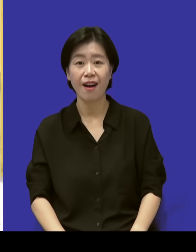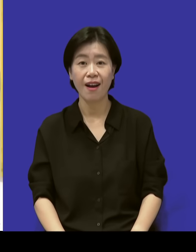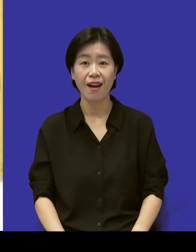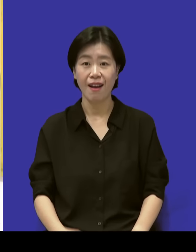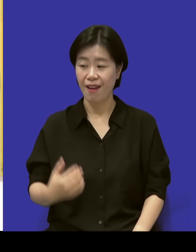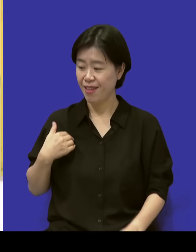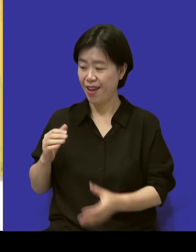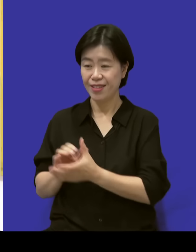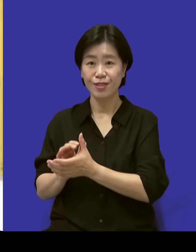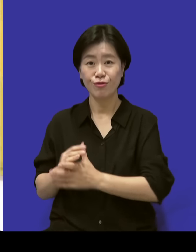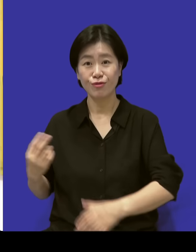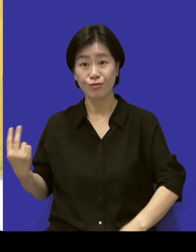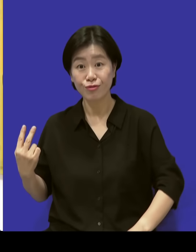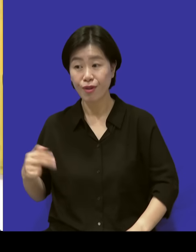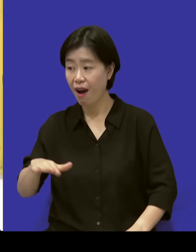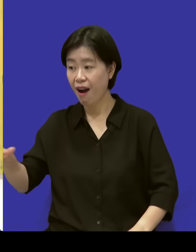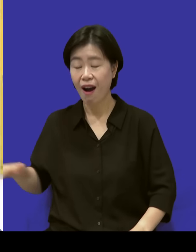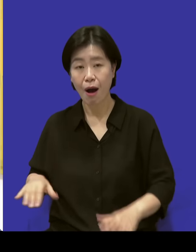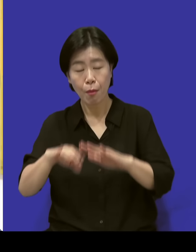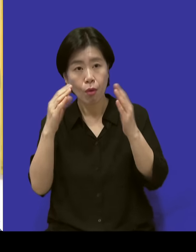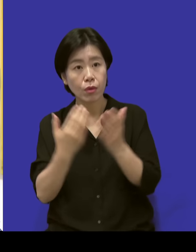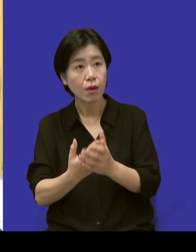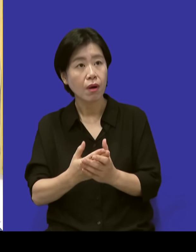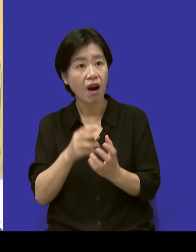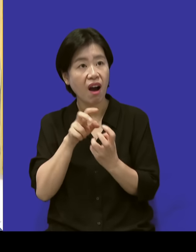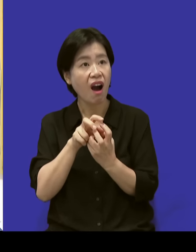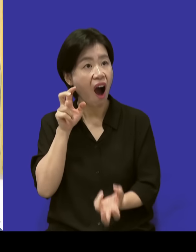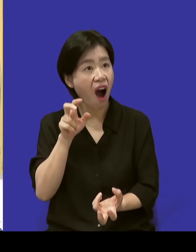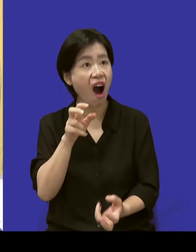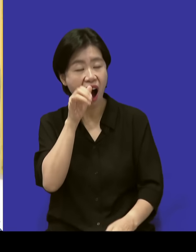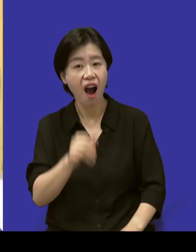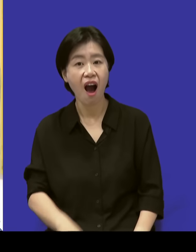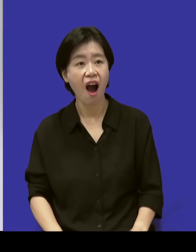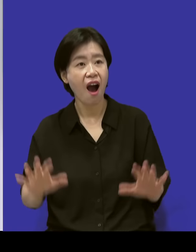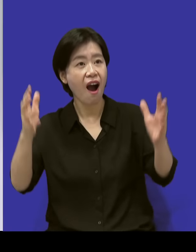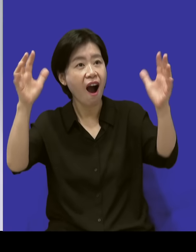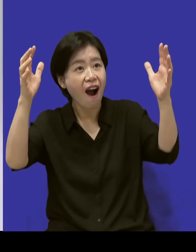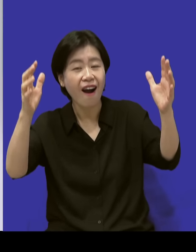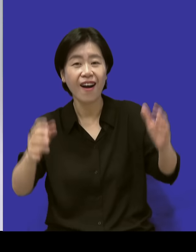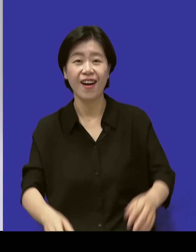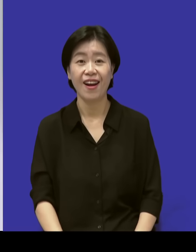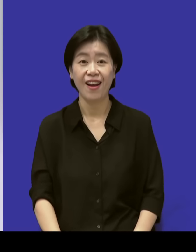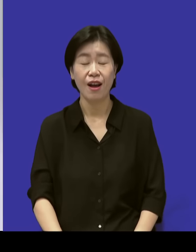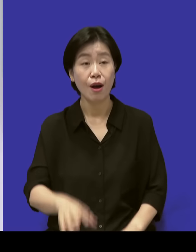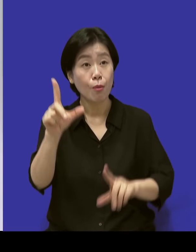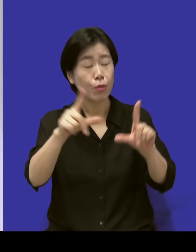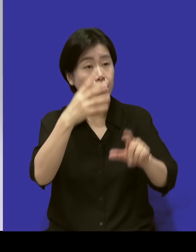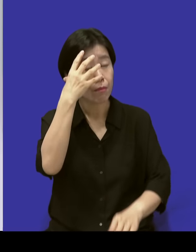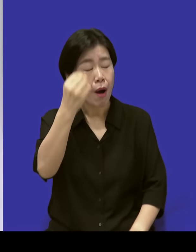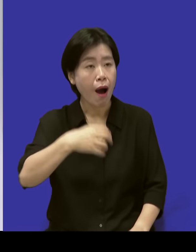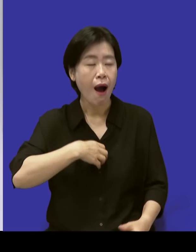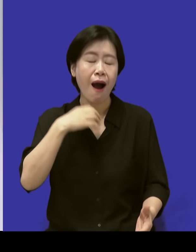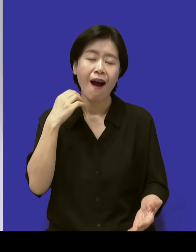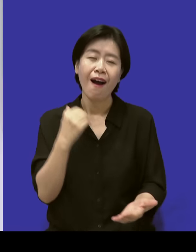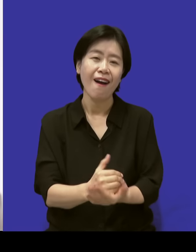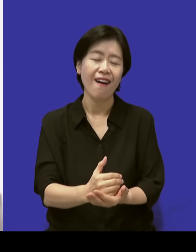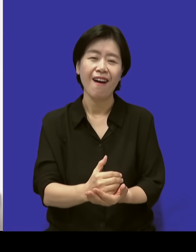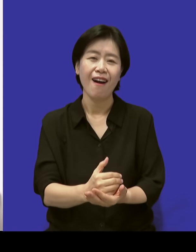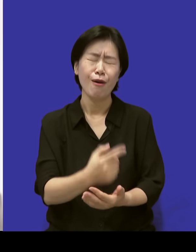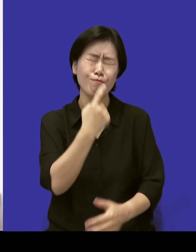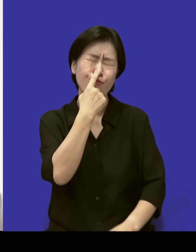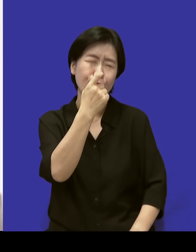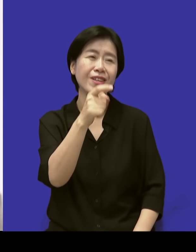이제 논술학원 가는 예. 친구들 다 놀래가지고 와 했죠. 예, 박수 주시고 막. 근데 그게 너무 감격을 받아가지고